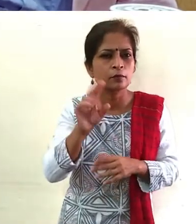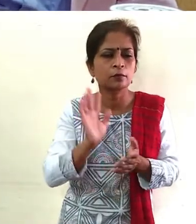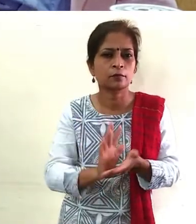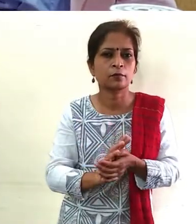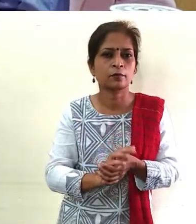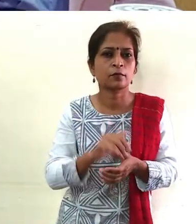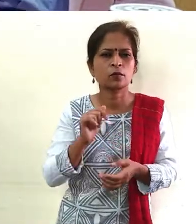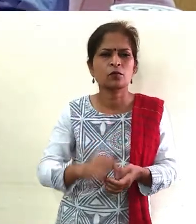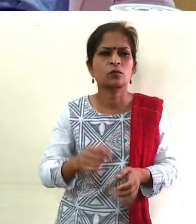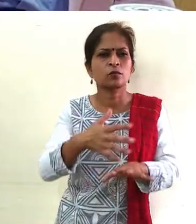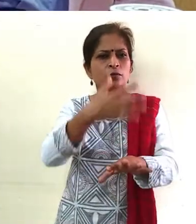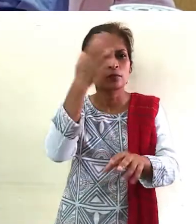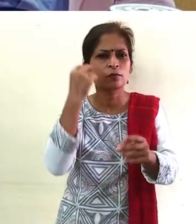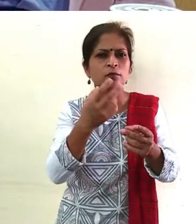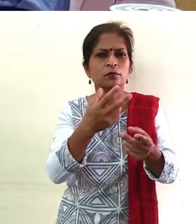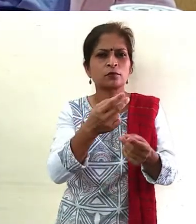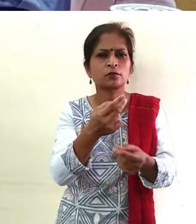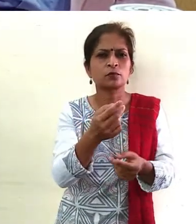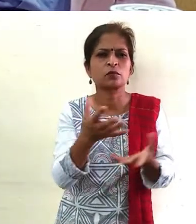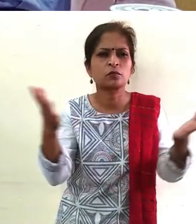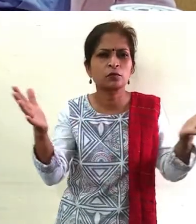भी जीव आसपास आपको दिखते हैं,